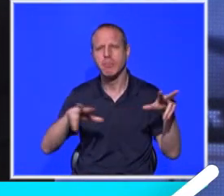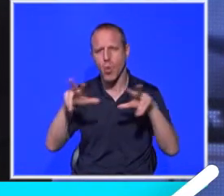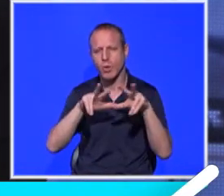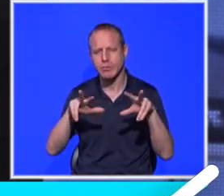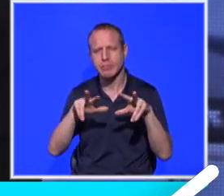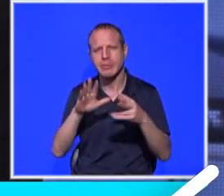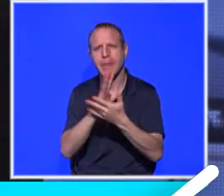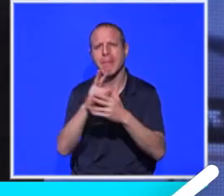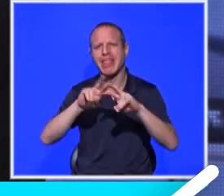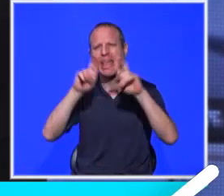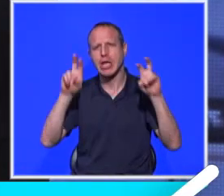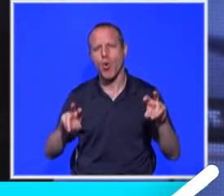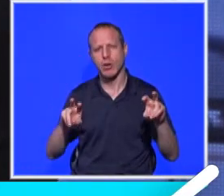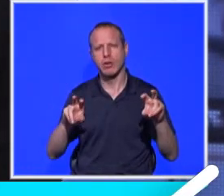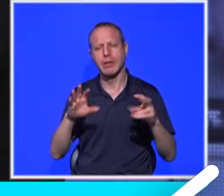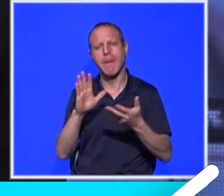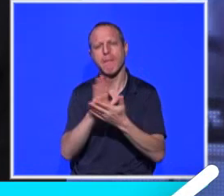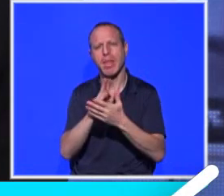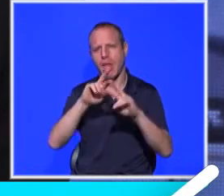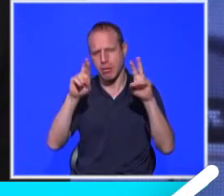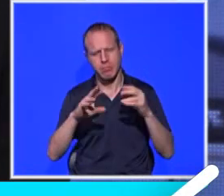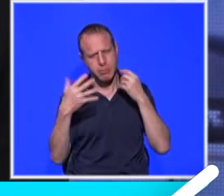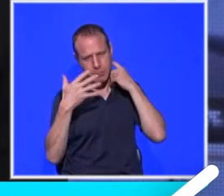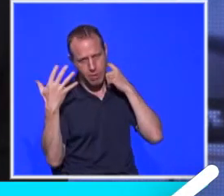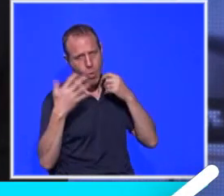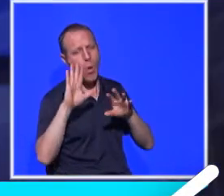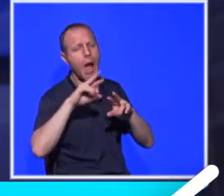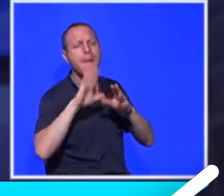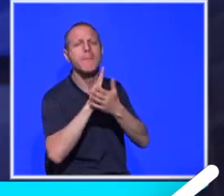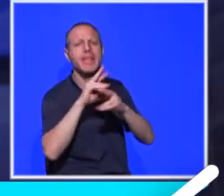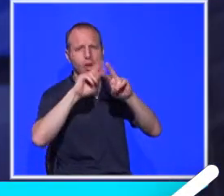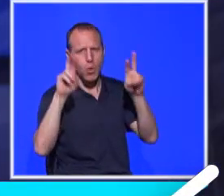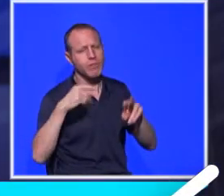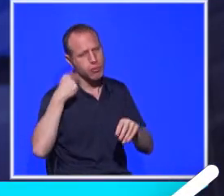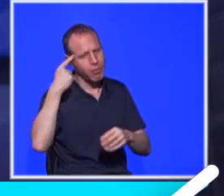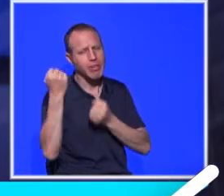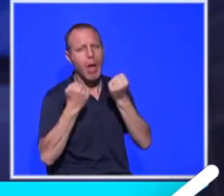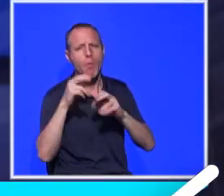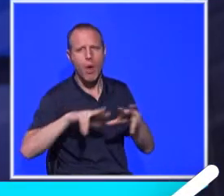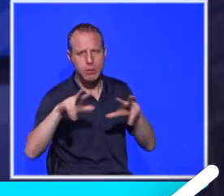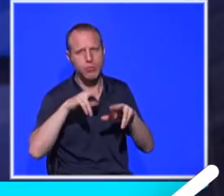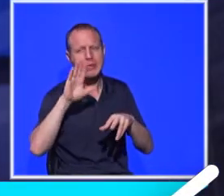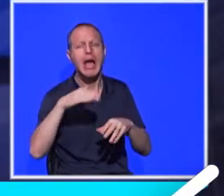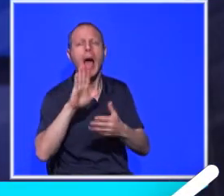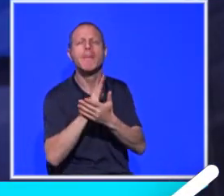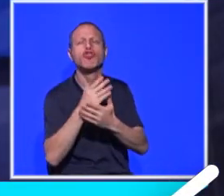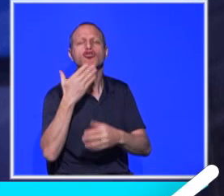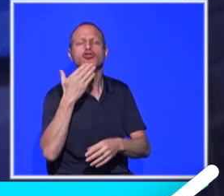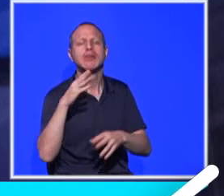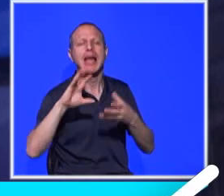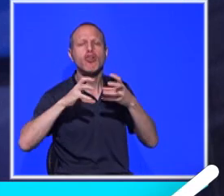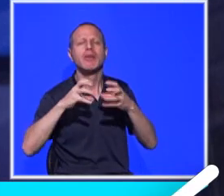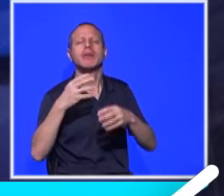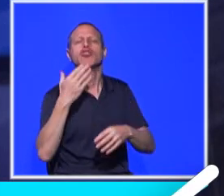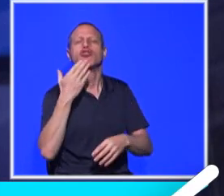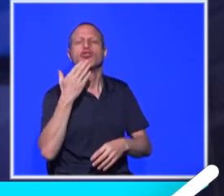ציבורית בין עירונית, בין הערים השונות? ברור, גם בין עירונית, ואני חושב שתחבורה ציבורית צריכה להיות גם בין יישובים יהודים וערבים,